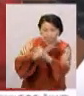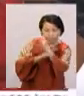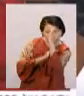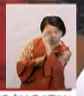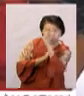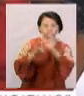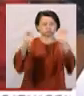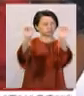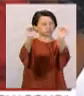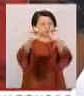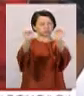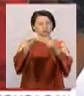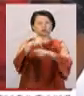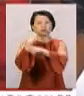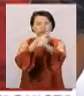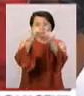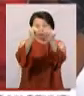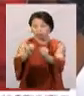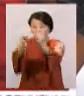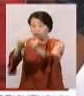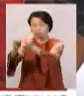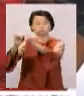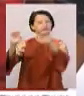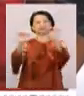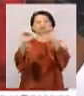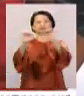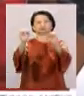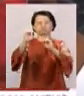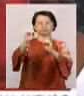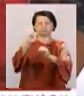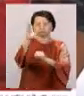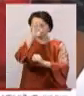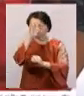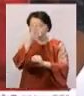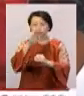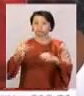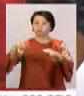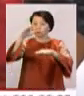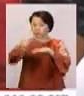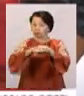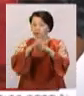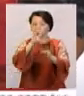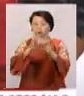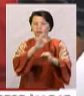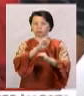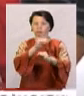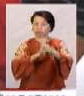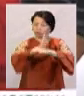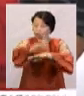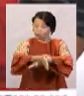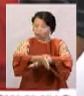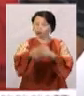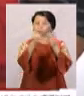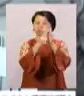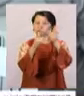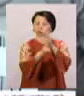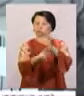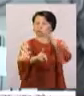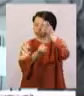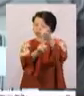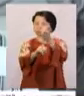hak sesiapa mana-mana individu pun melainkan di atas maksud menguat kuasa kan undang-undang. Itu satu isu yang